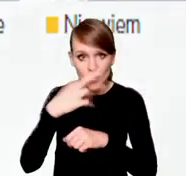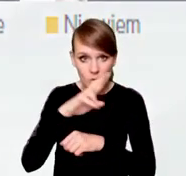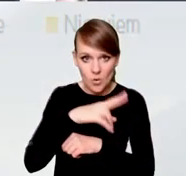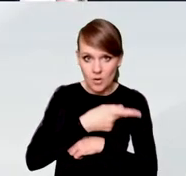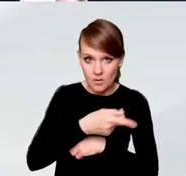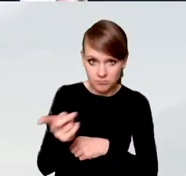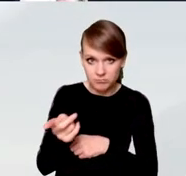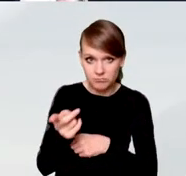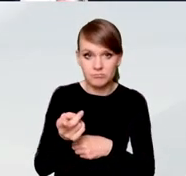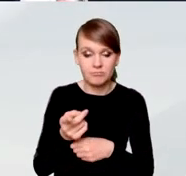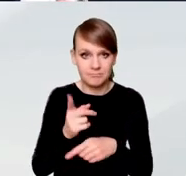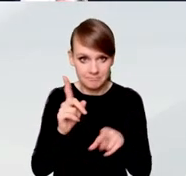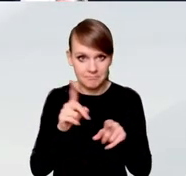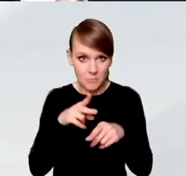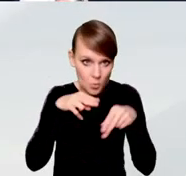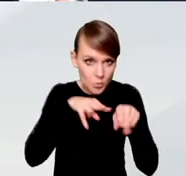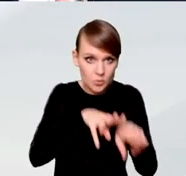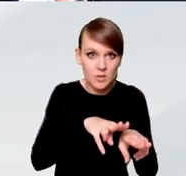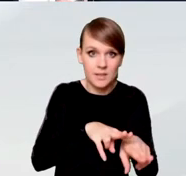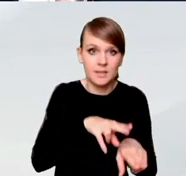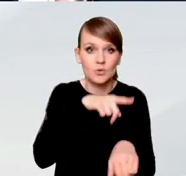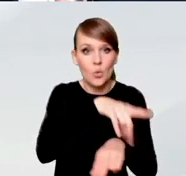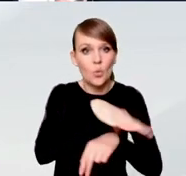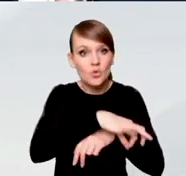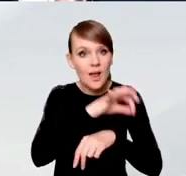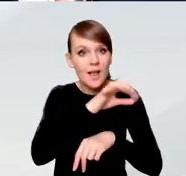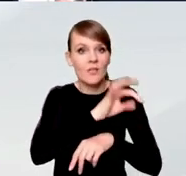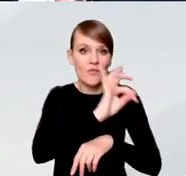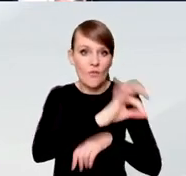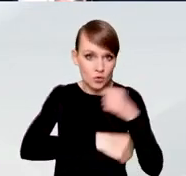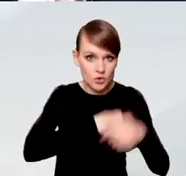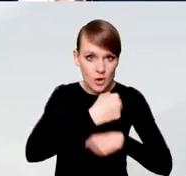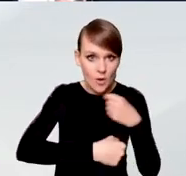działaniach podejmowanych na uczelniach. I tu